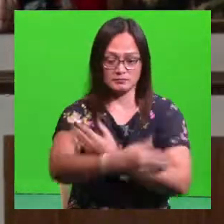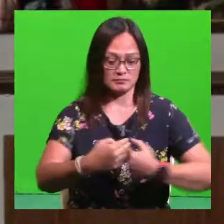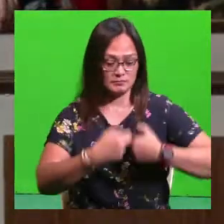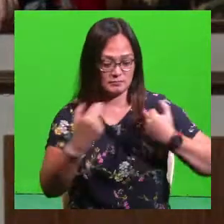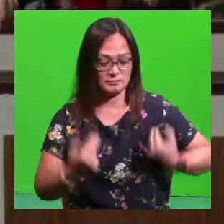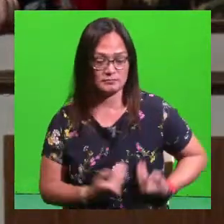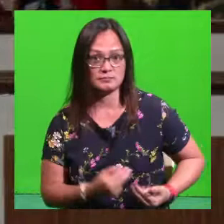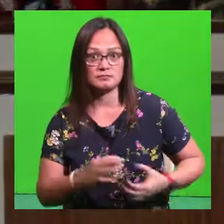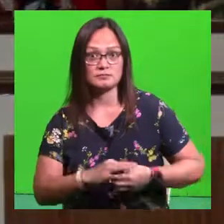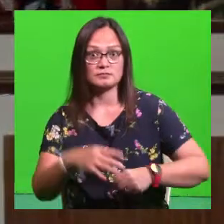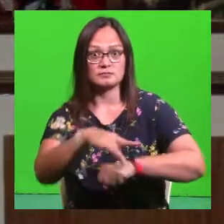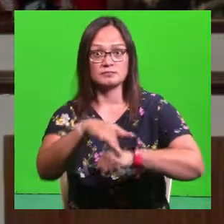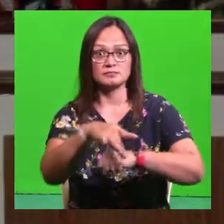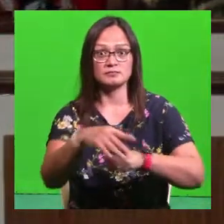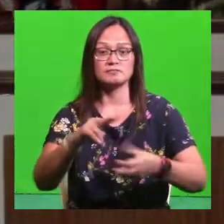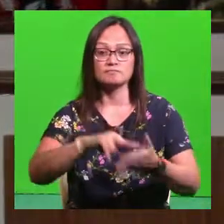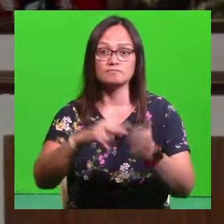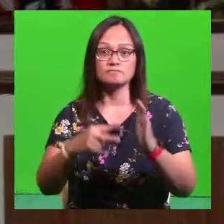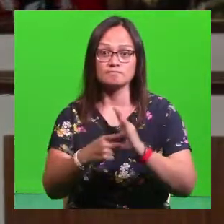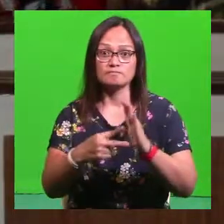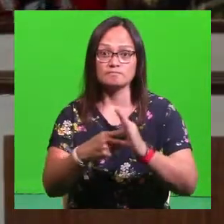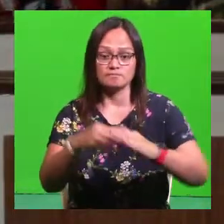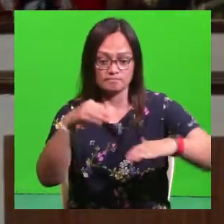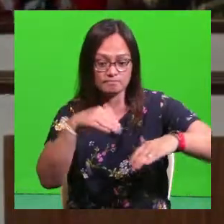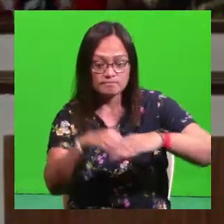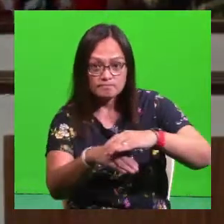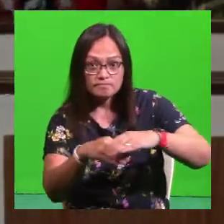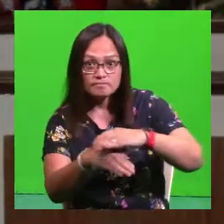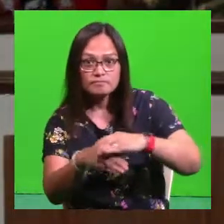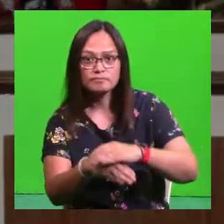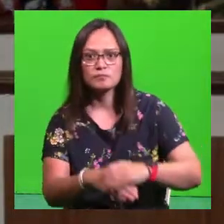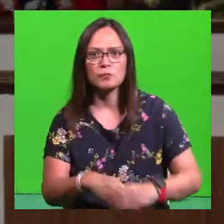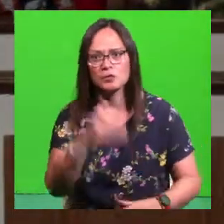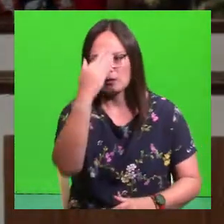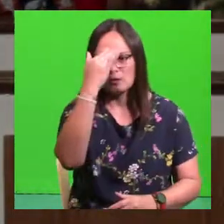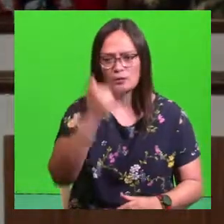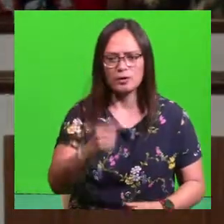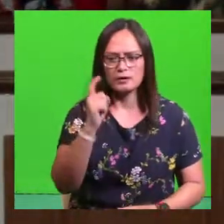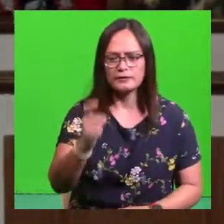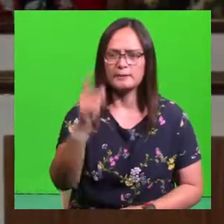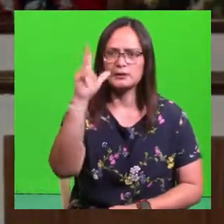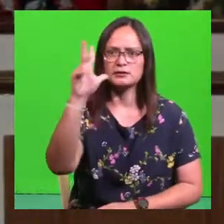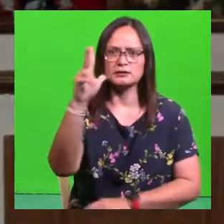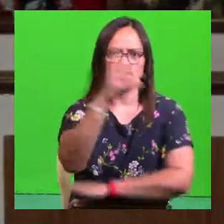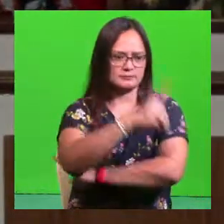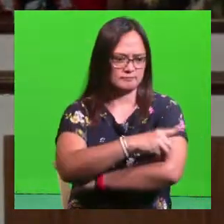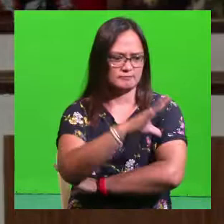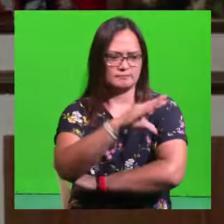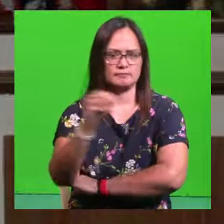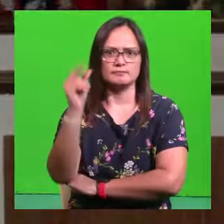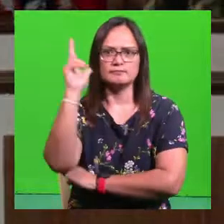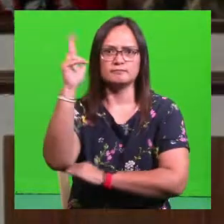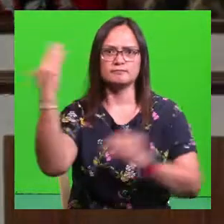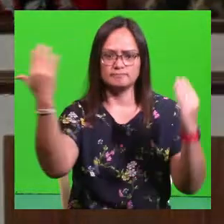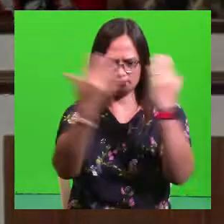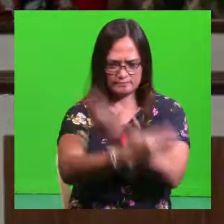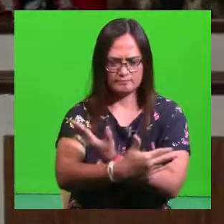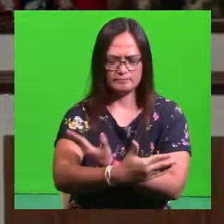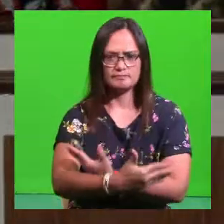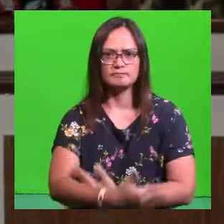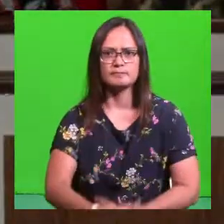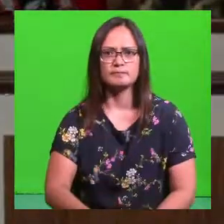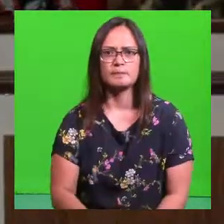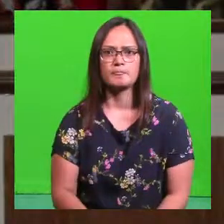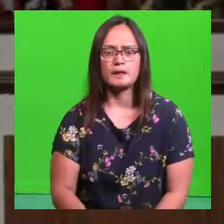3 araw at 3 gabi? Shortcutin natin. Bago ang Panginoon ay dumako sa Kalbaryo, he was in